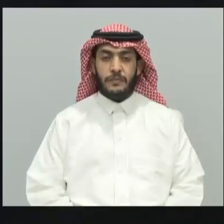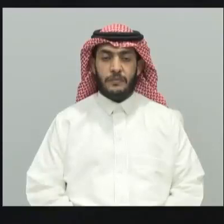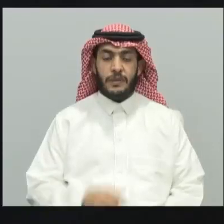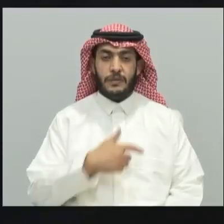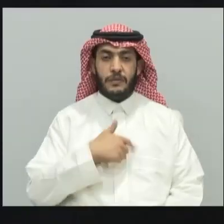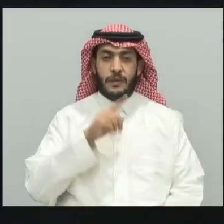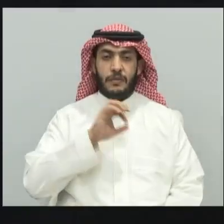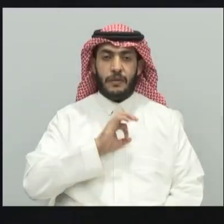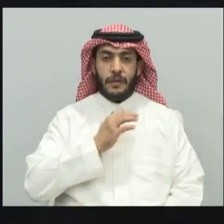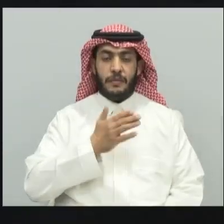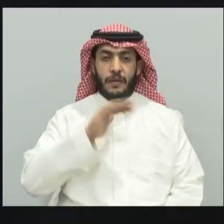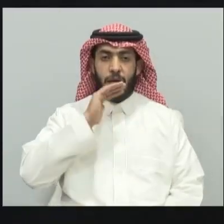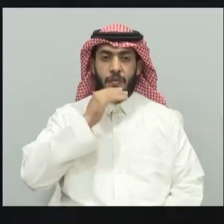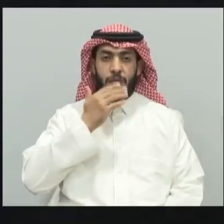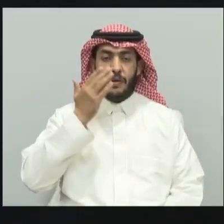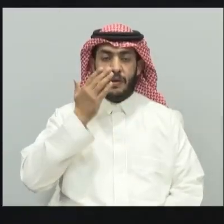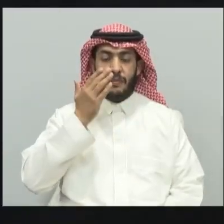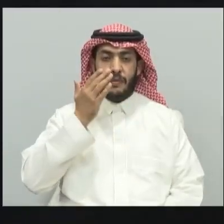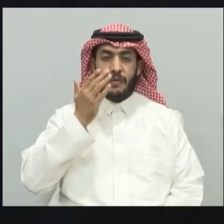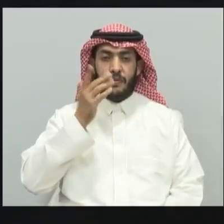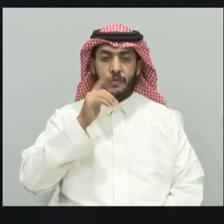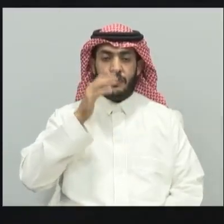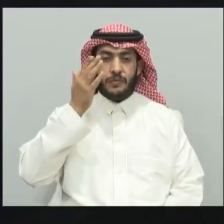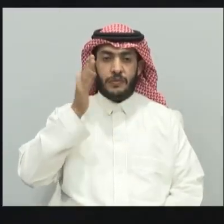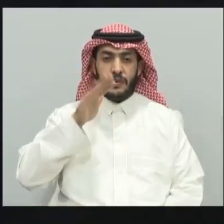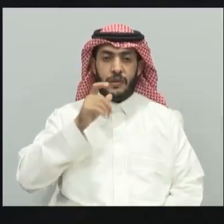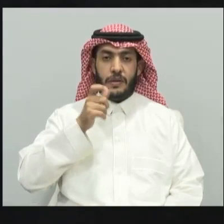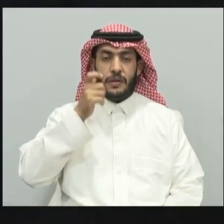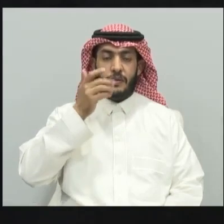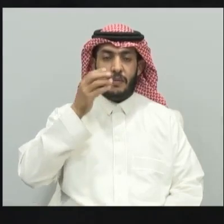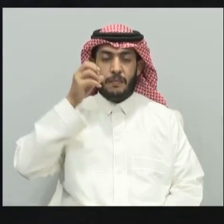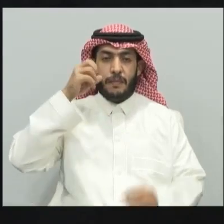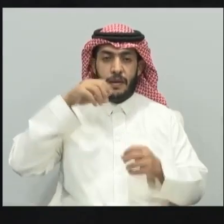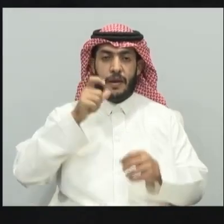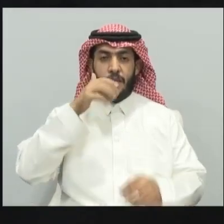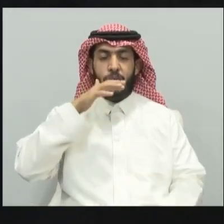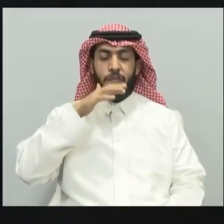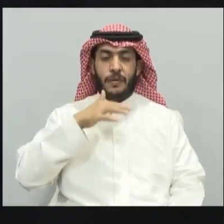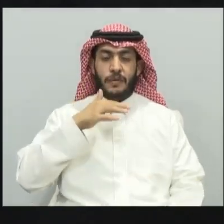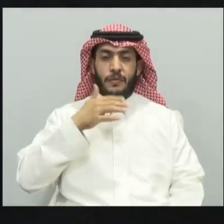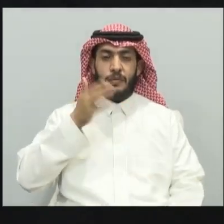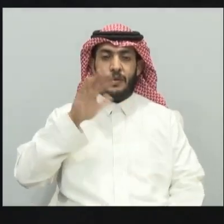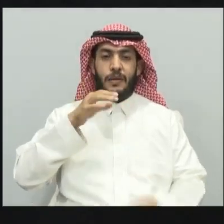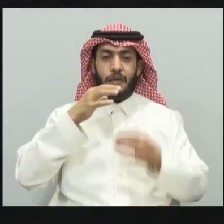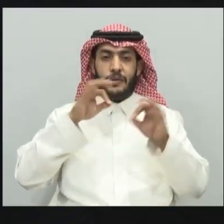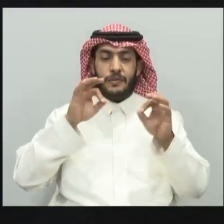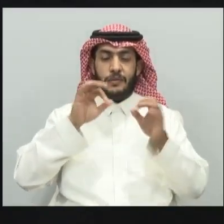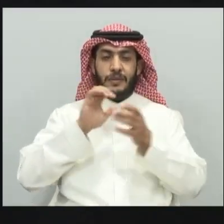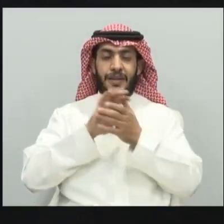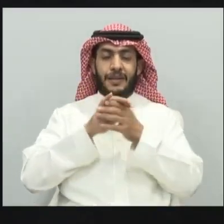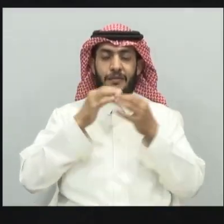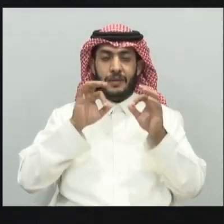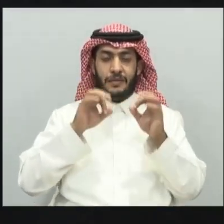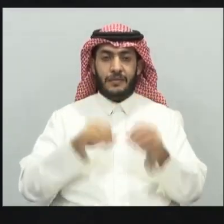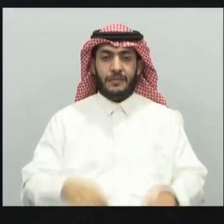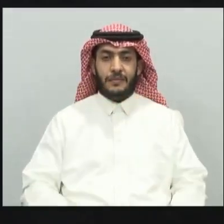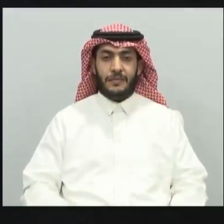بسم الله الرحمن الرحيم الحمد لله رب العالمين وصلى الله وسلم وبارك على نبينا محمد وعلى اله وصحبه